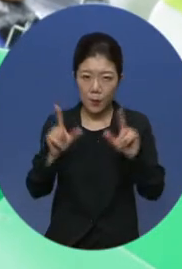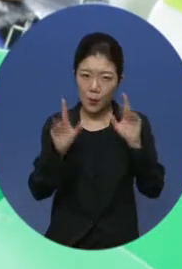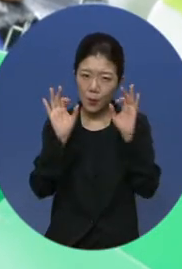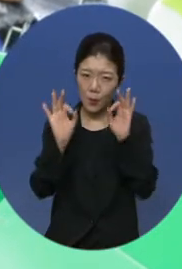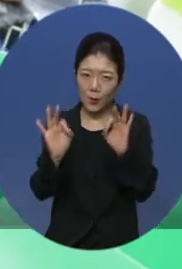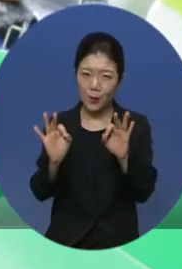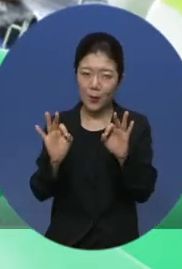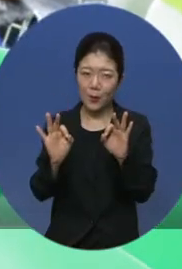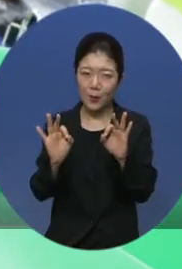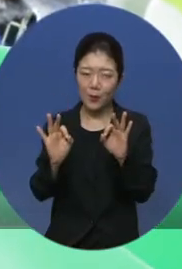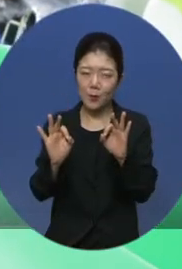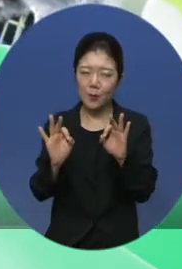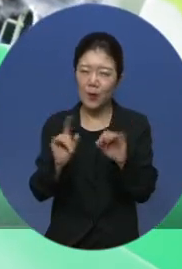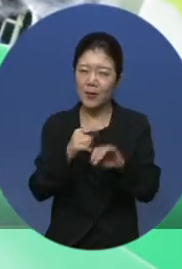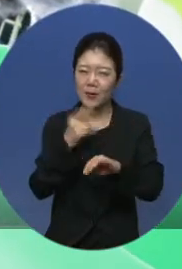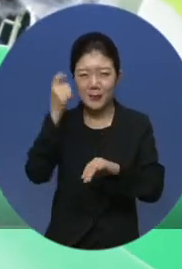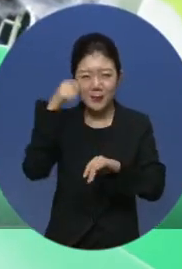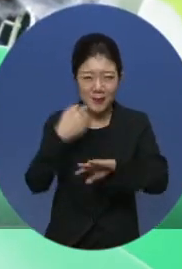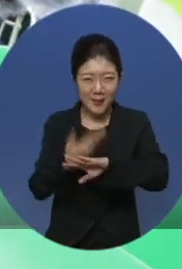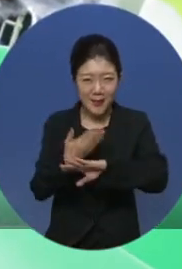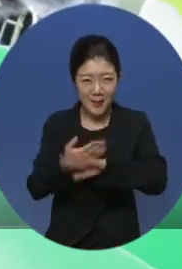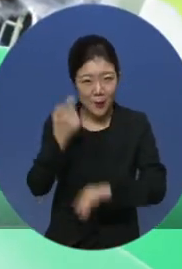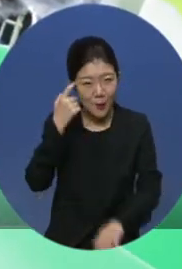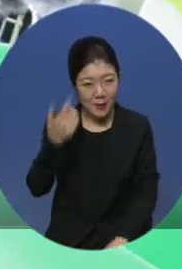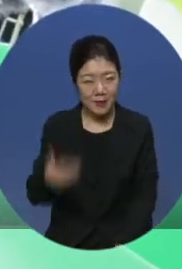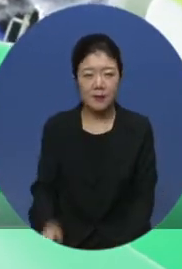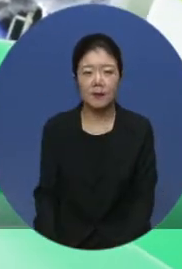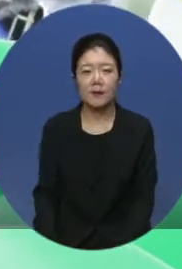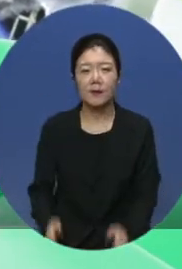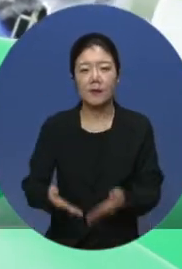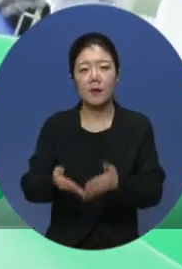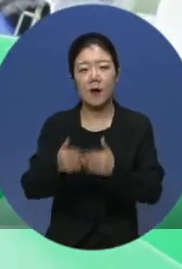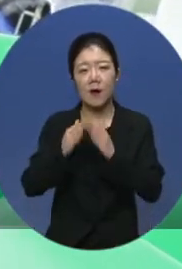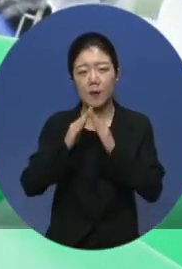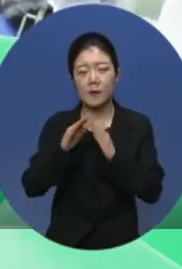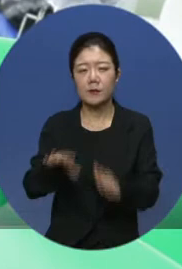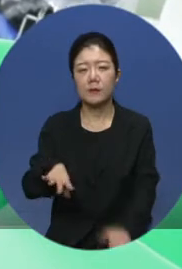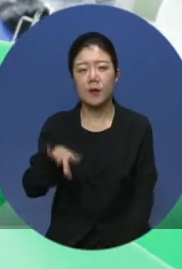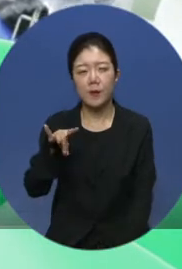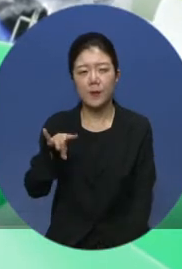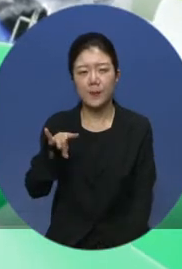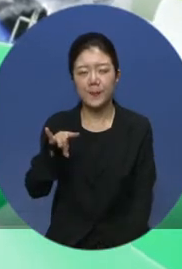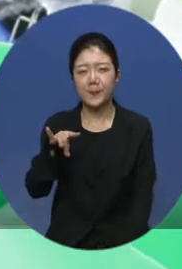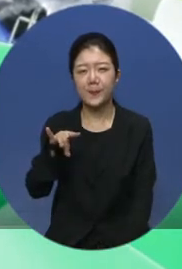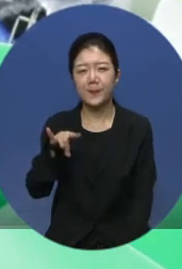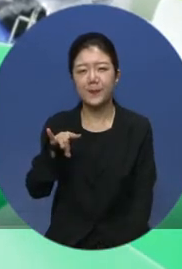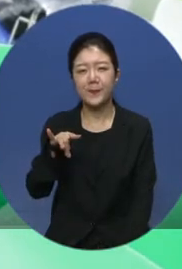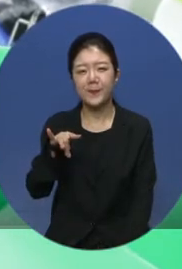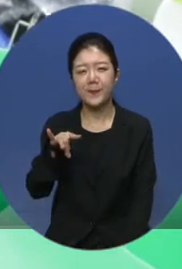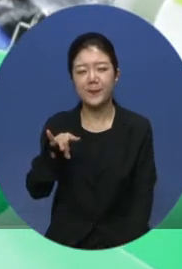좀 남다를 수도 있을 것 같아요, 보니까. 그렇죠. 저희 설립해서 처음에 다 제일 처음